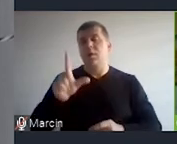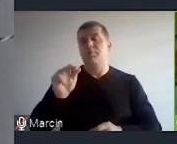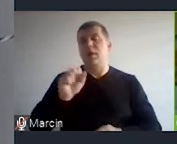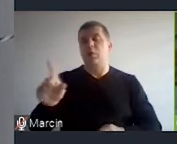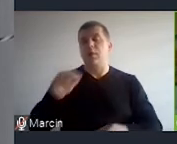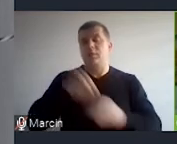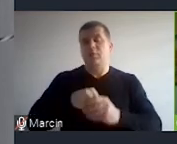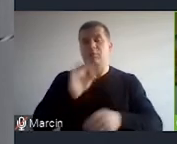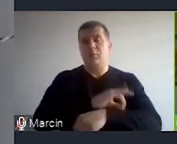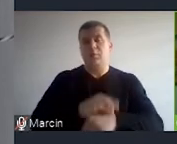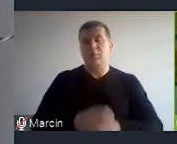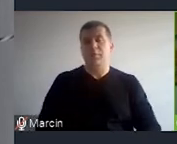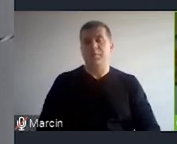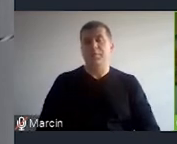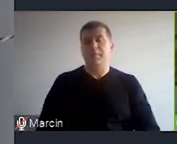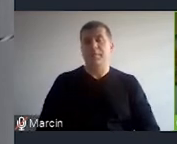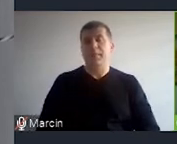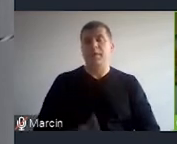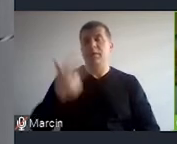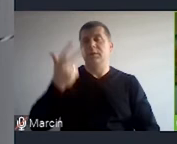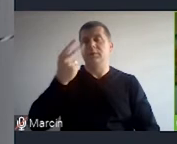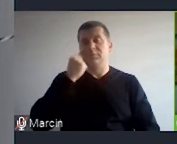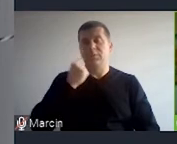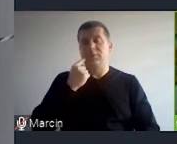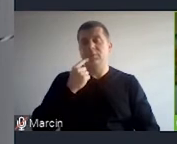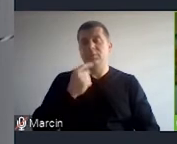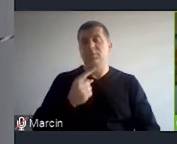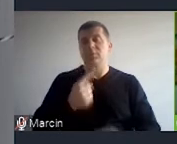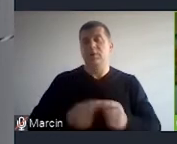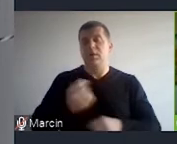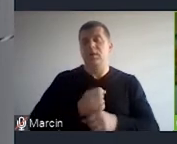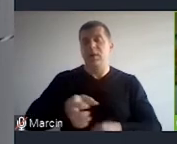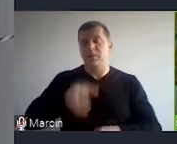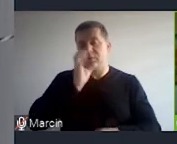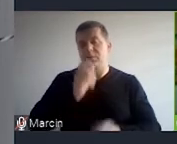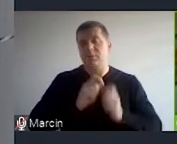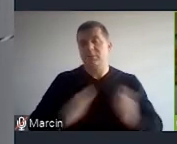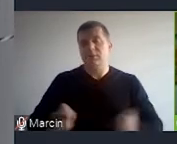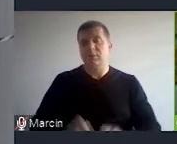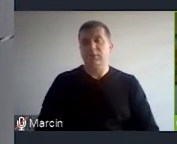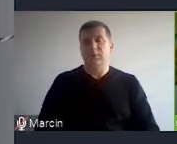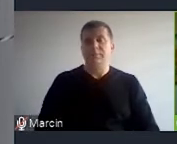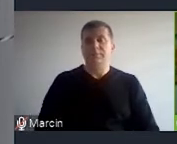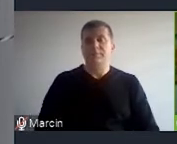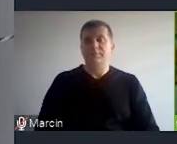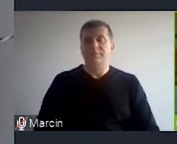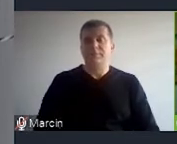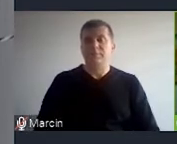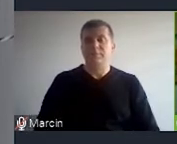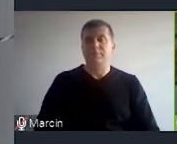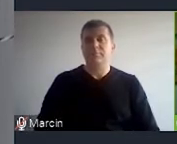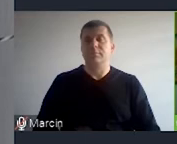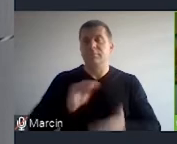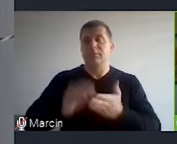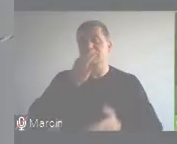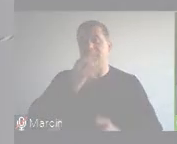w projektach. Czyli 3 minuty, żeby złapać kawę i działamy dalej. W razie czego